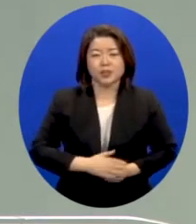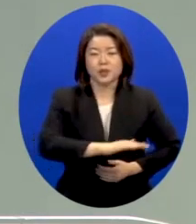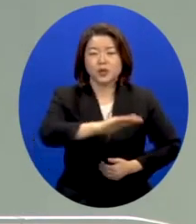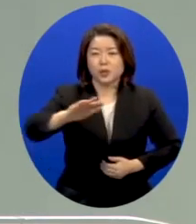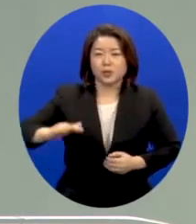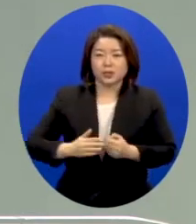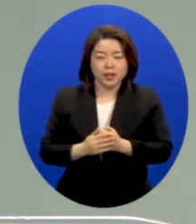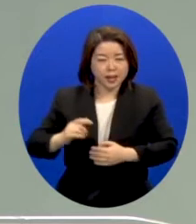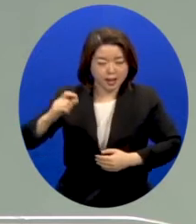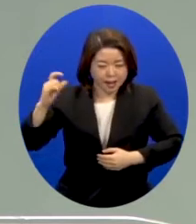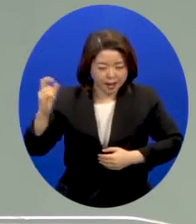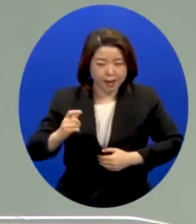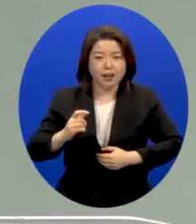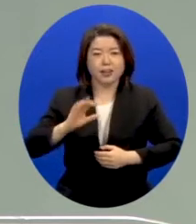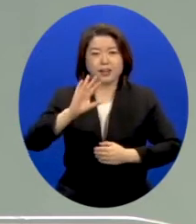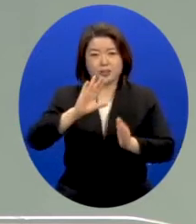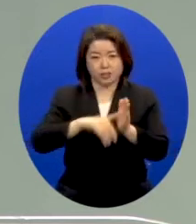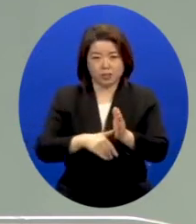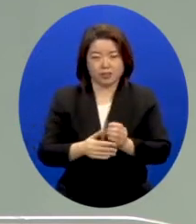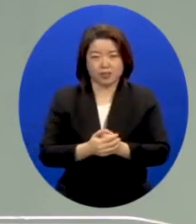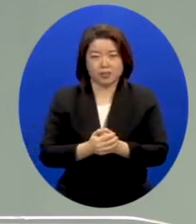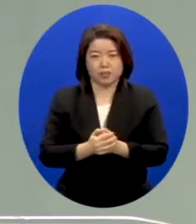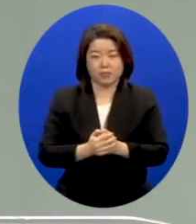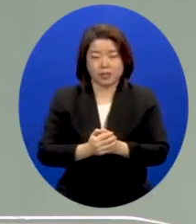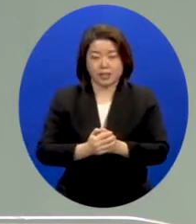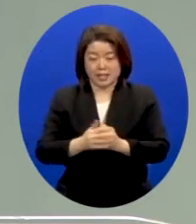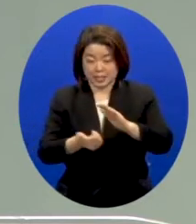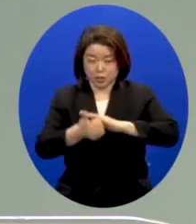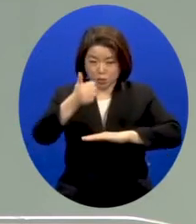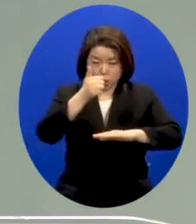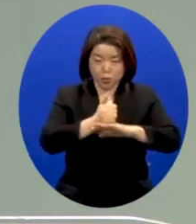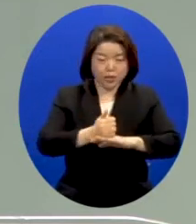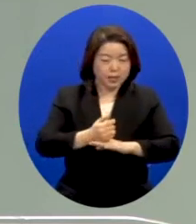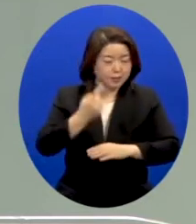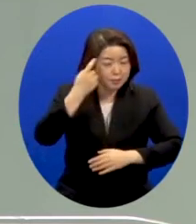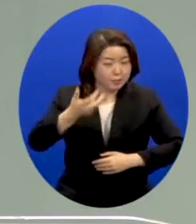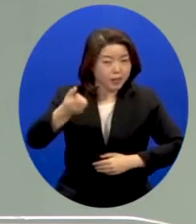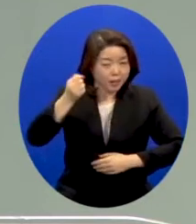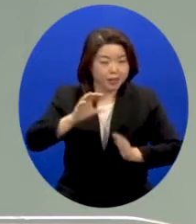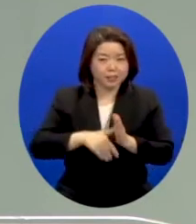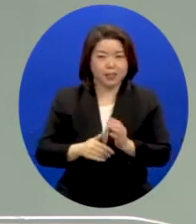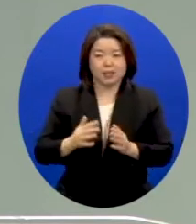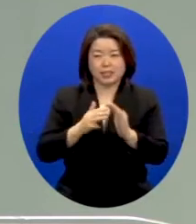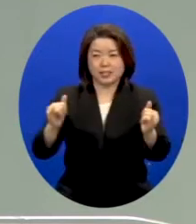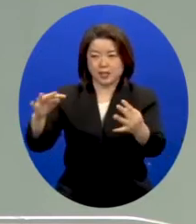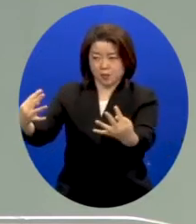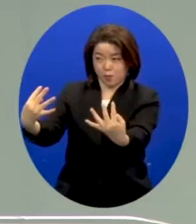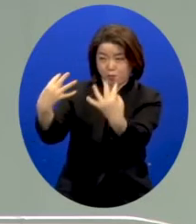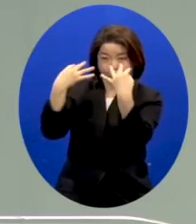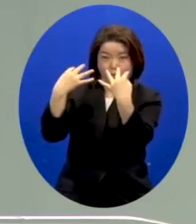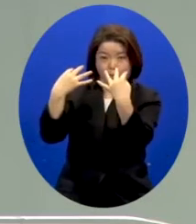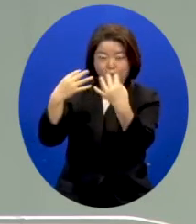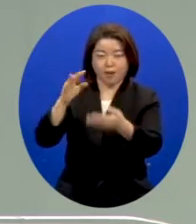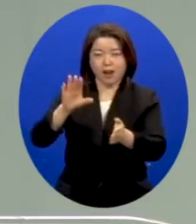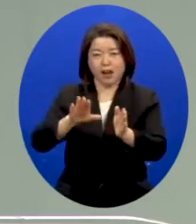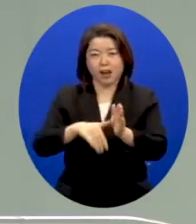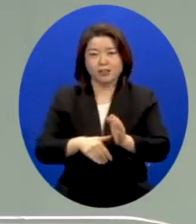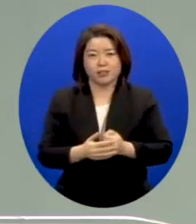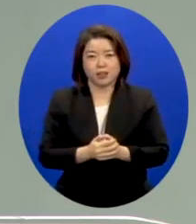강해질 때 전공했다 고 느낄 때 사람들이 우리를 주목할 때